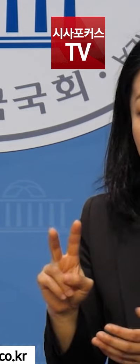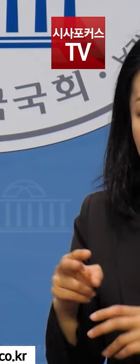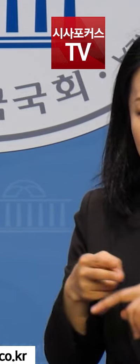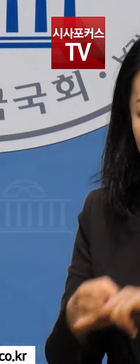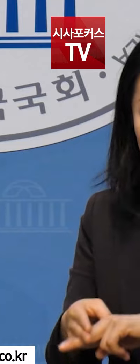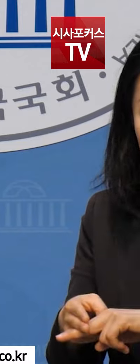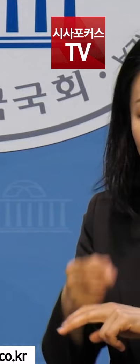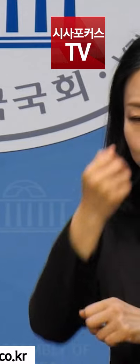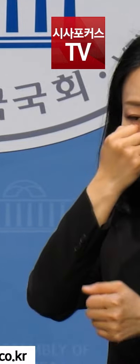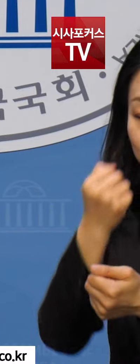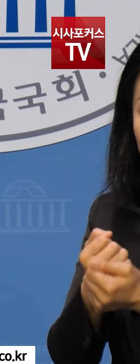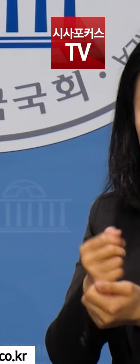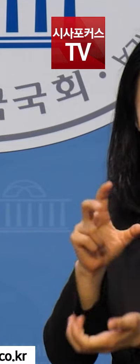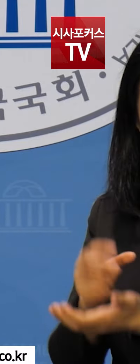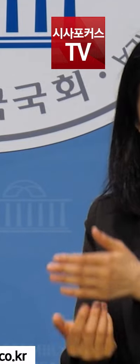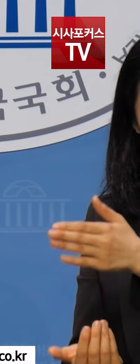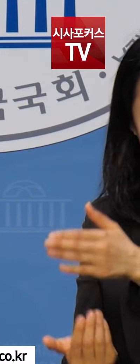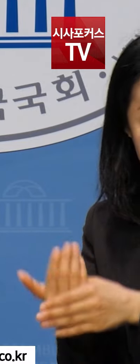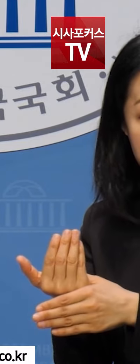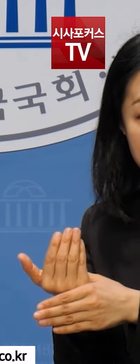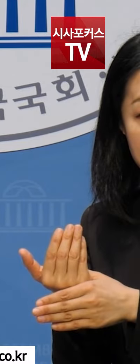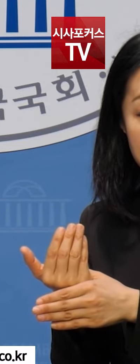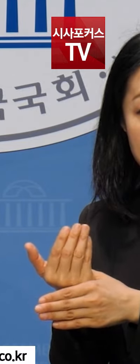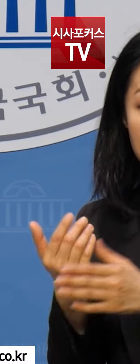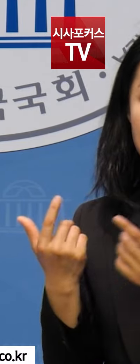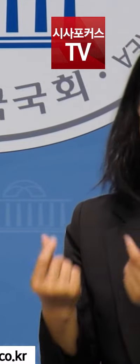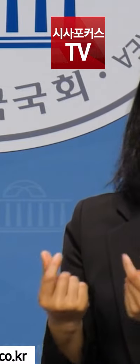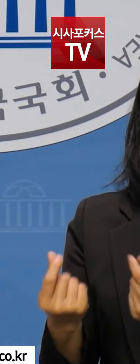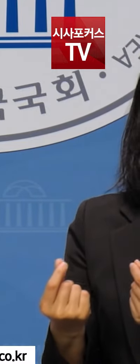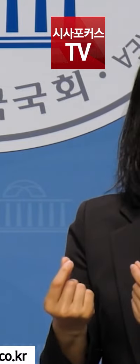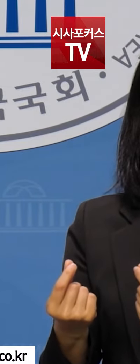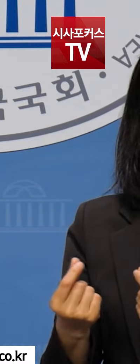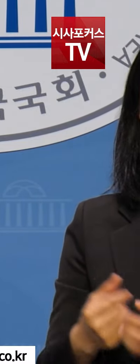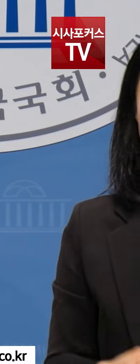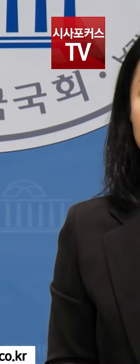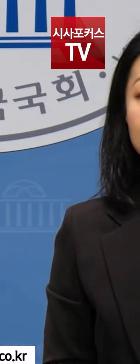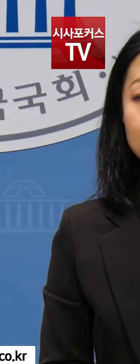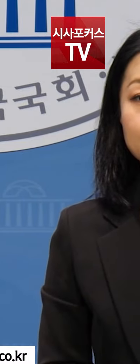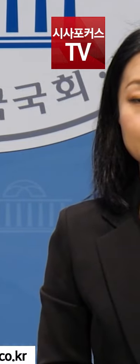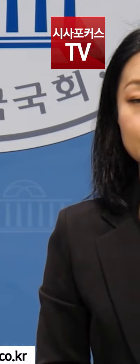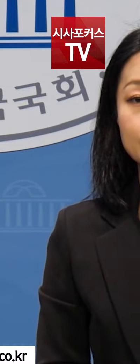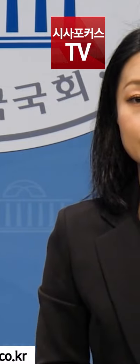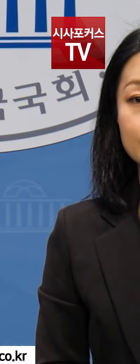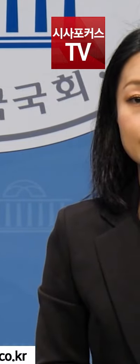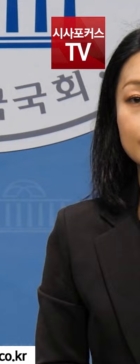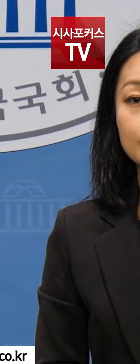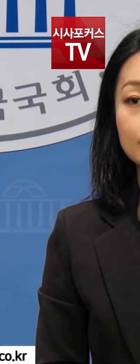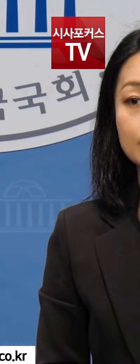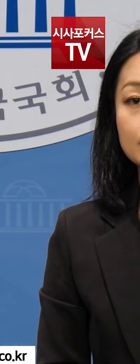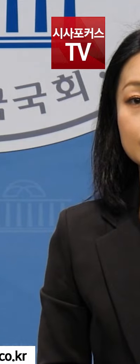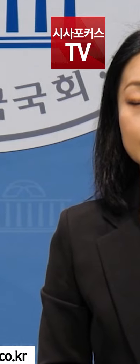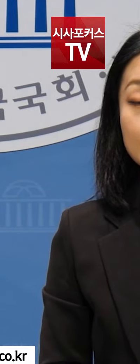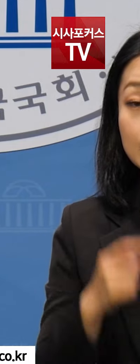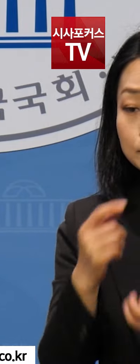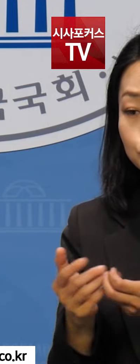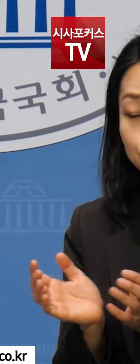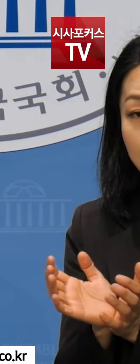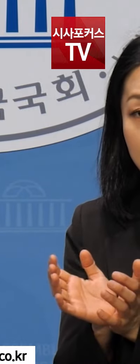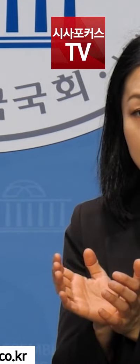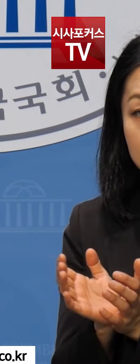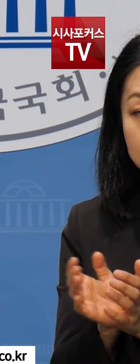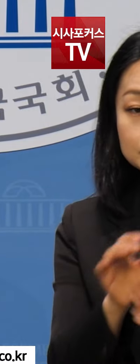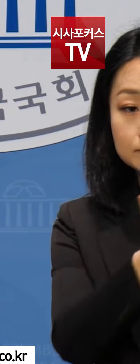반헌법적인 폭주요, 입법 횡포에 불과하다는 것을 알 수 있습니다. 민주당의